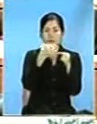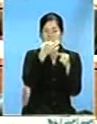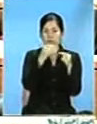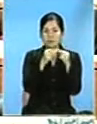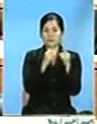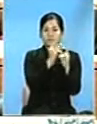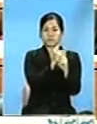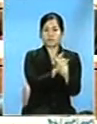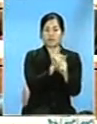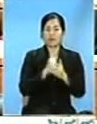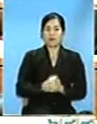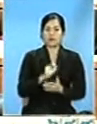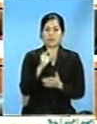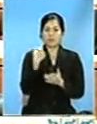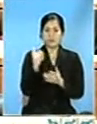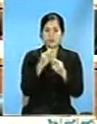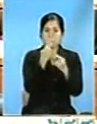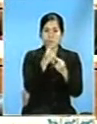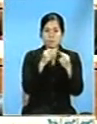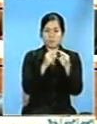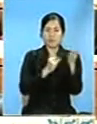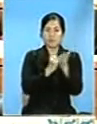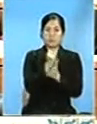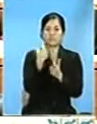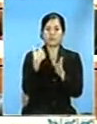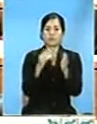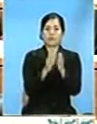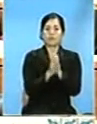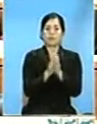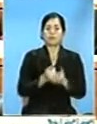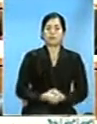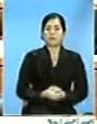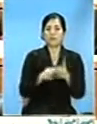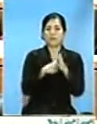ก็น่าจะเป็นหลักที่เหมาะสมด้วยเหตุผลประการทั้งปวงเนื่องมาจากว่า